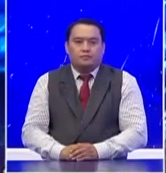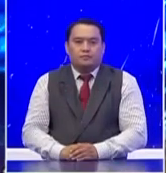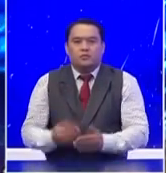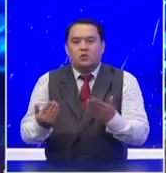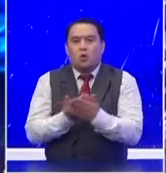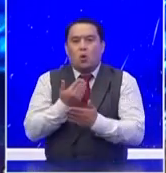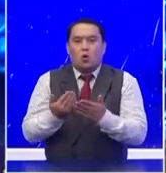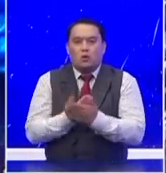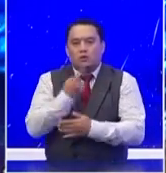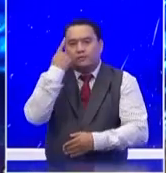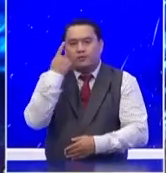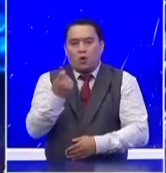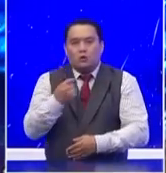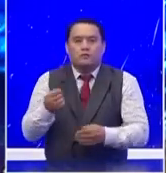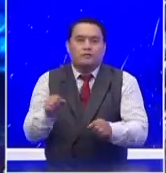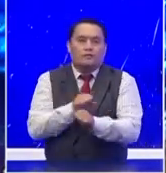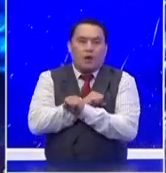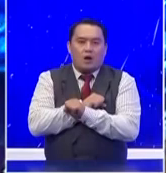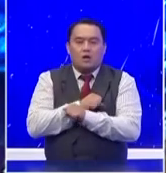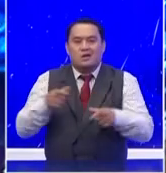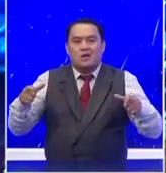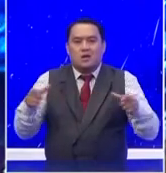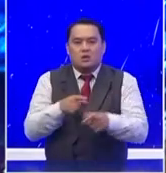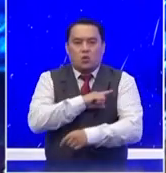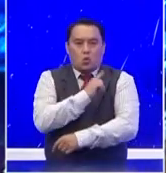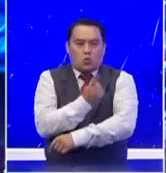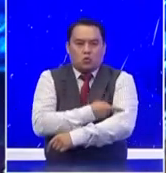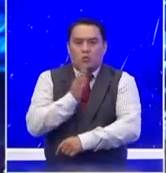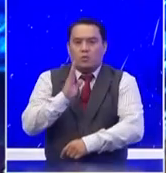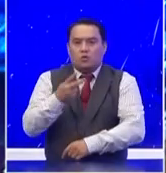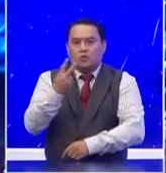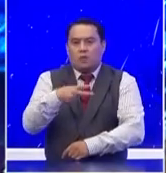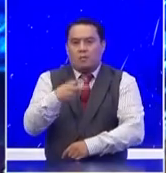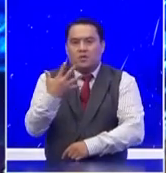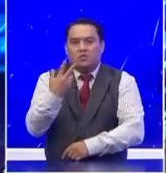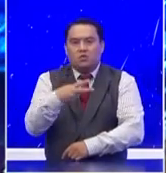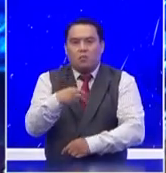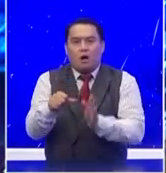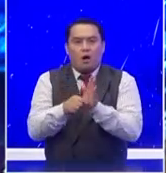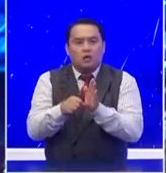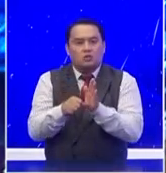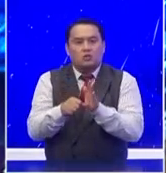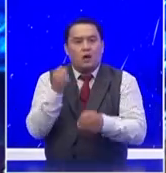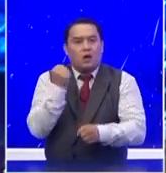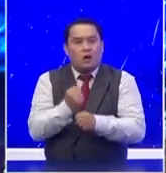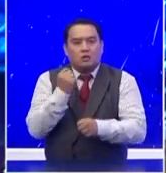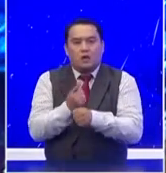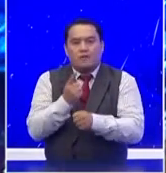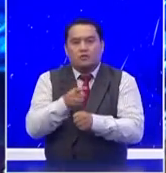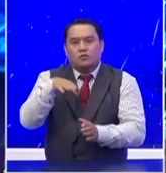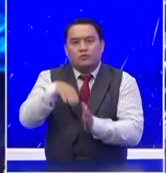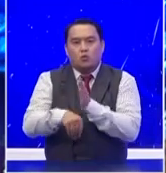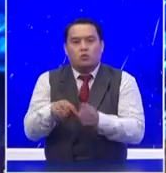Жаңалықтар соңында ескерте кетейік, демалыс күндері карантин режимі күшейтіледі. Облыста 25-26 шілде қатаң шектеу шаралары